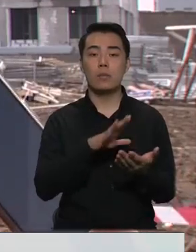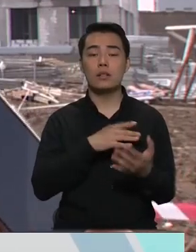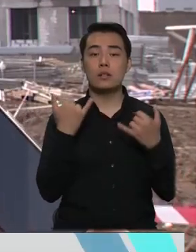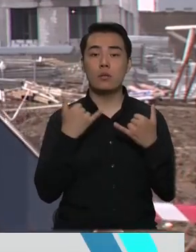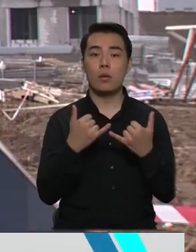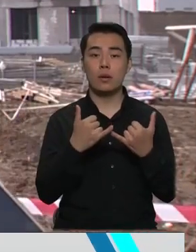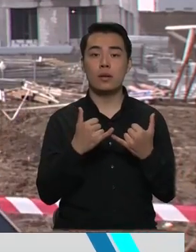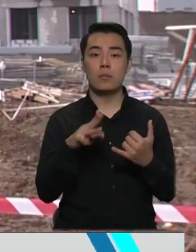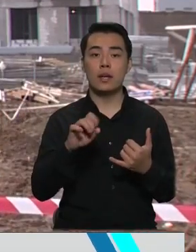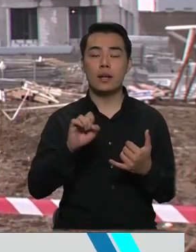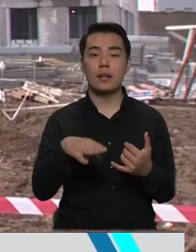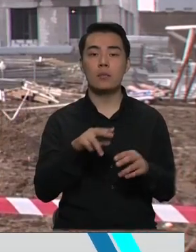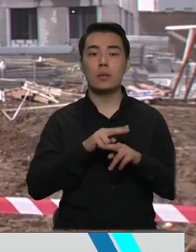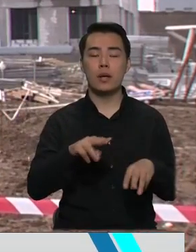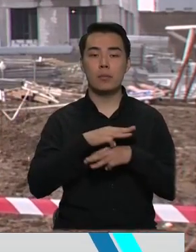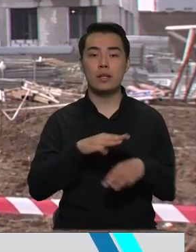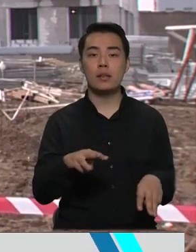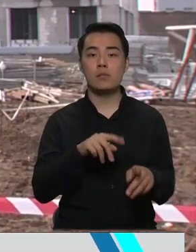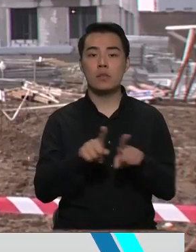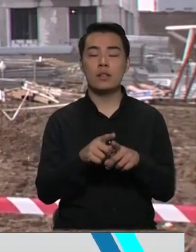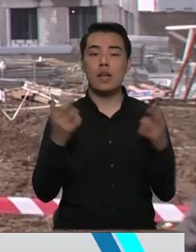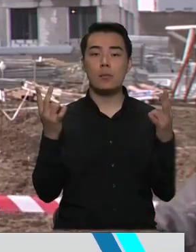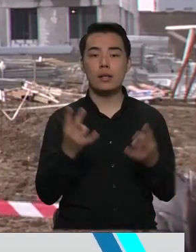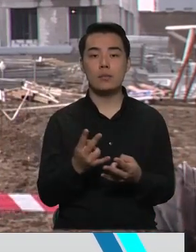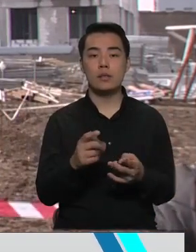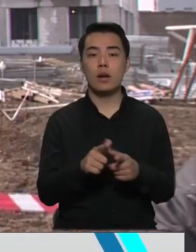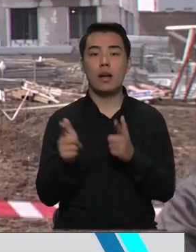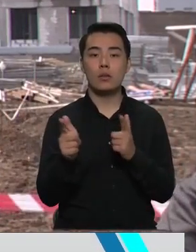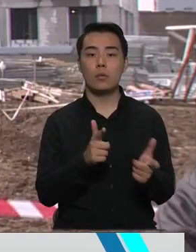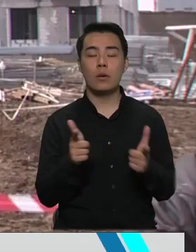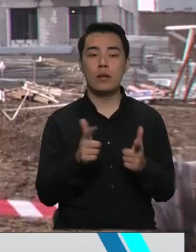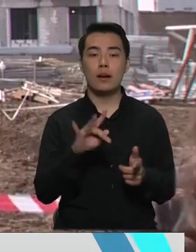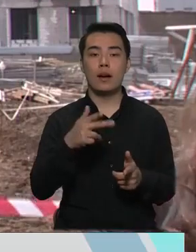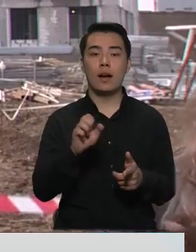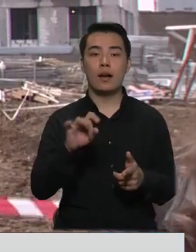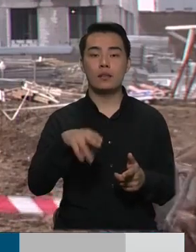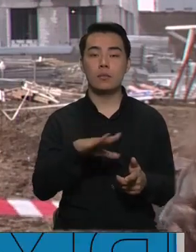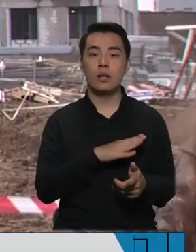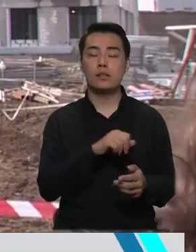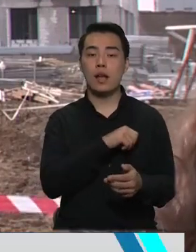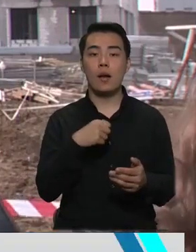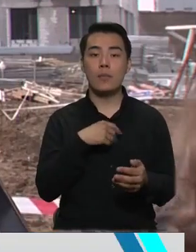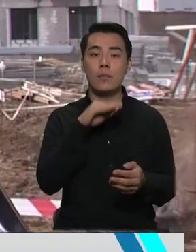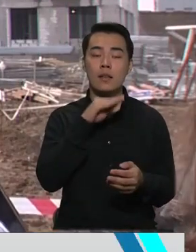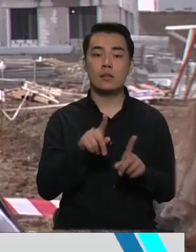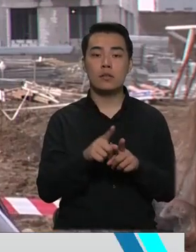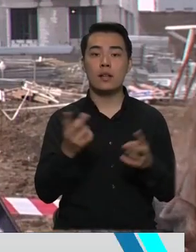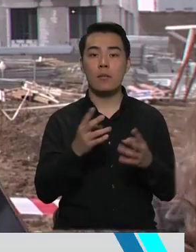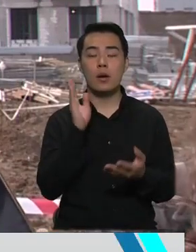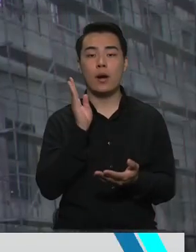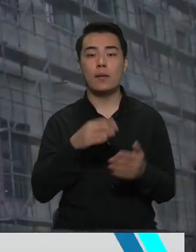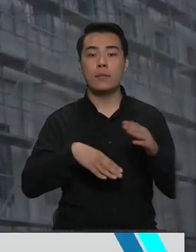перед премьер-министра о необходимости подготовки кадров уже по линии Министерства